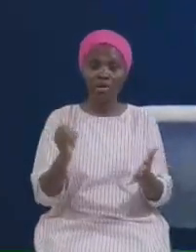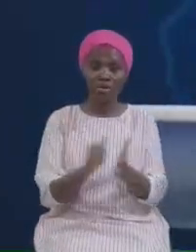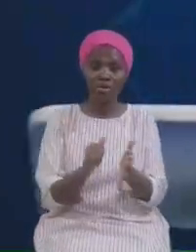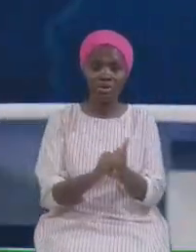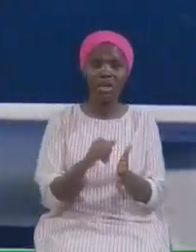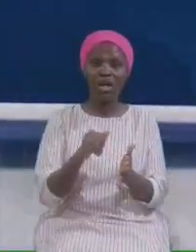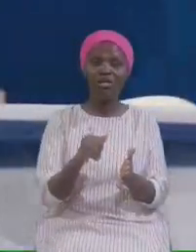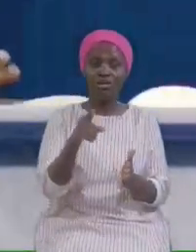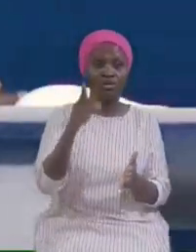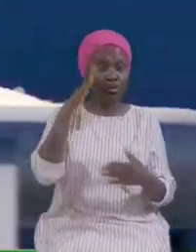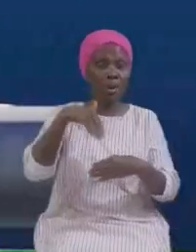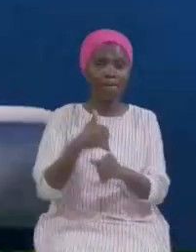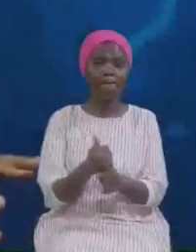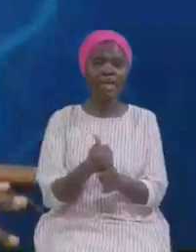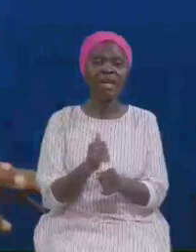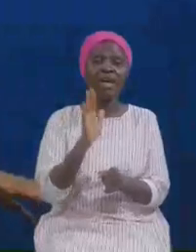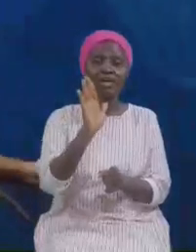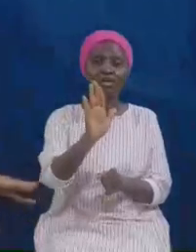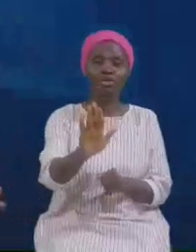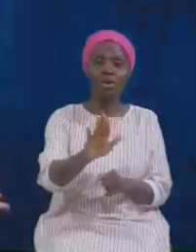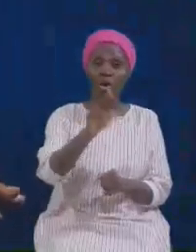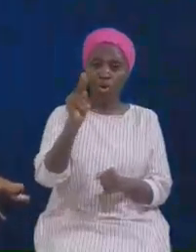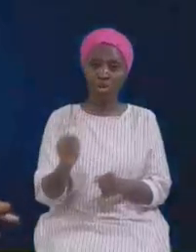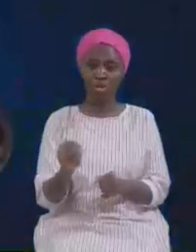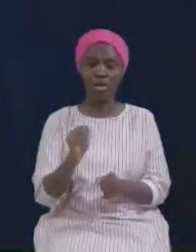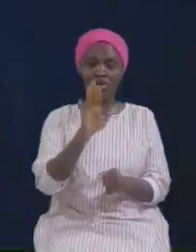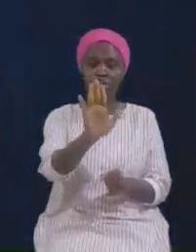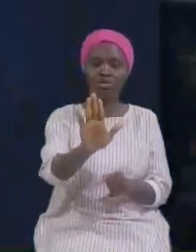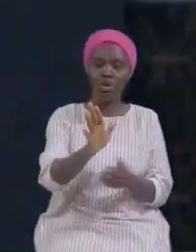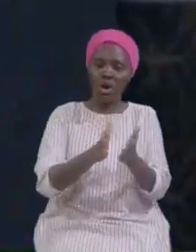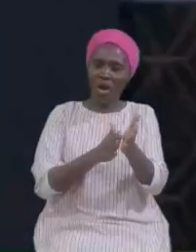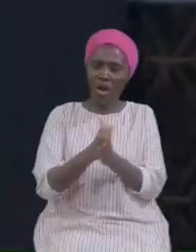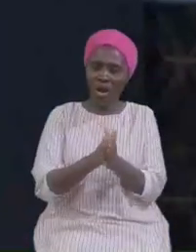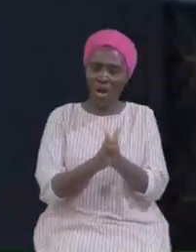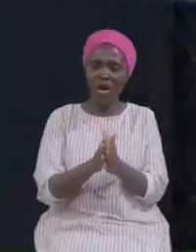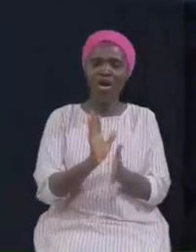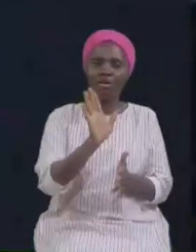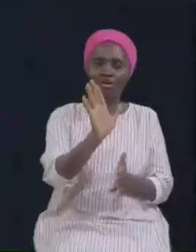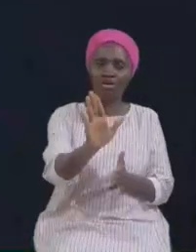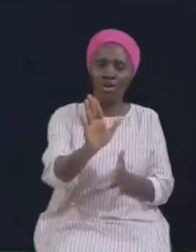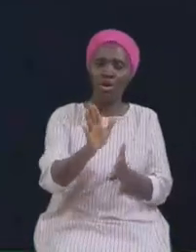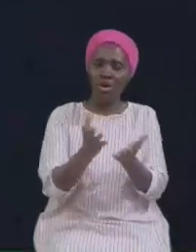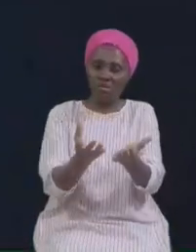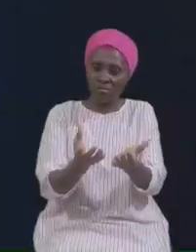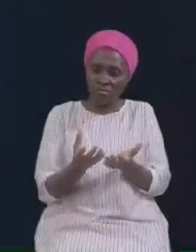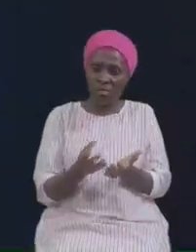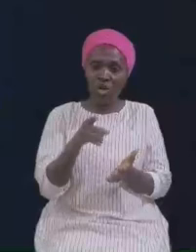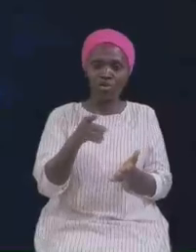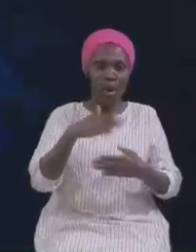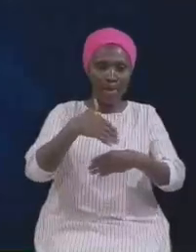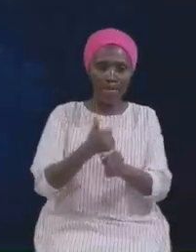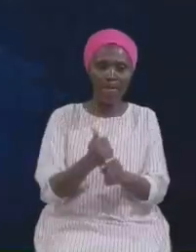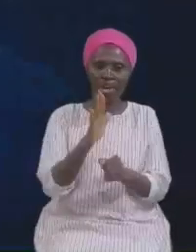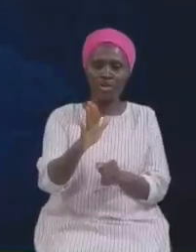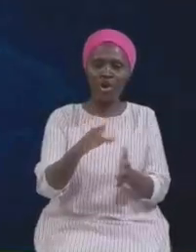tu fasses connaître tes besoins, pour faire connaître tes aspirations, pour faire connaître tes désirs, pour faire